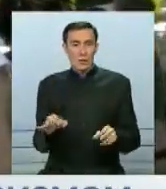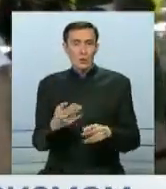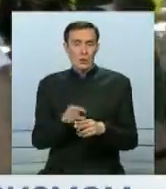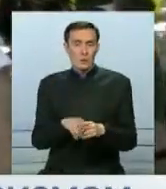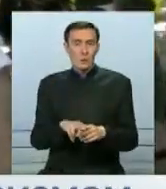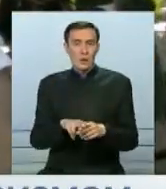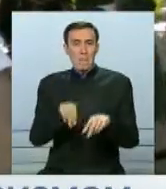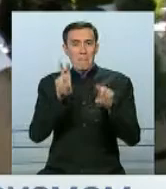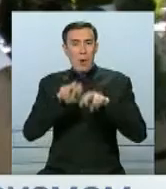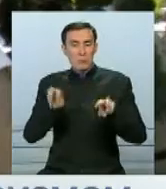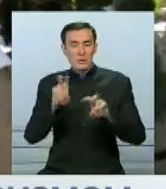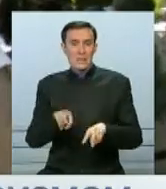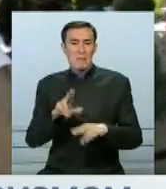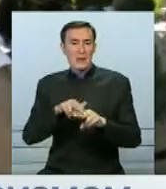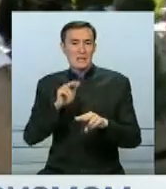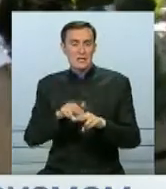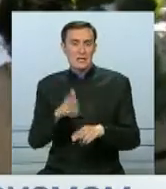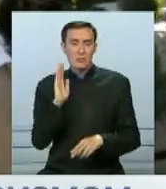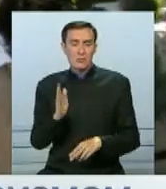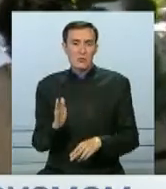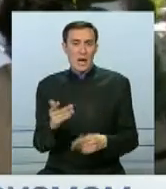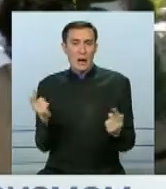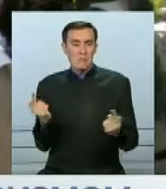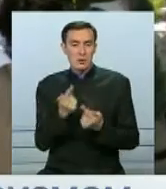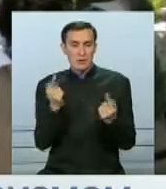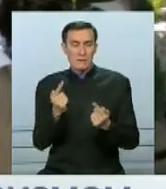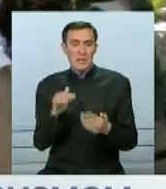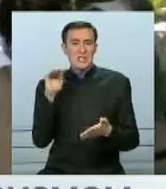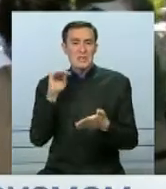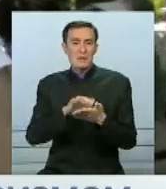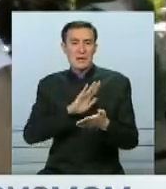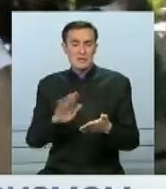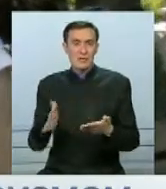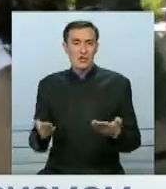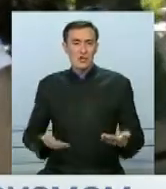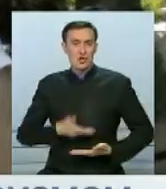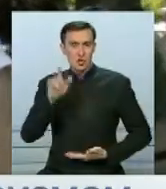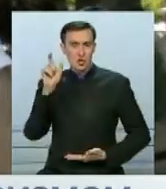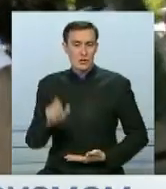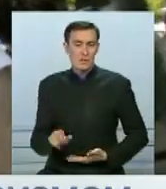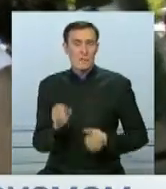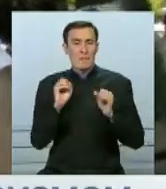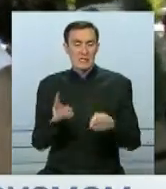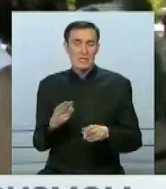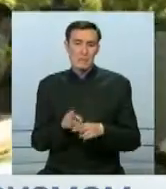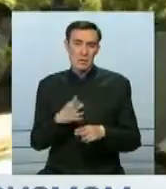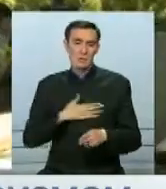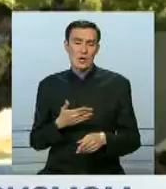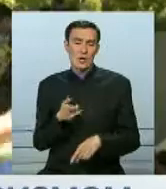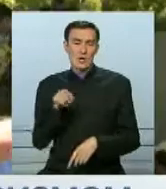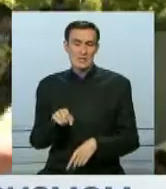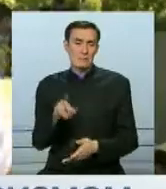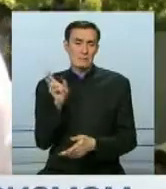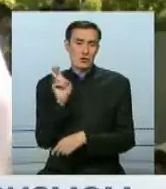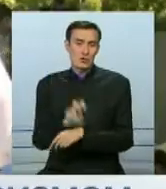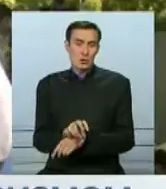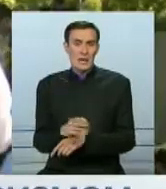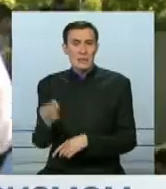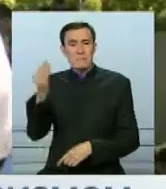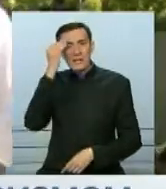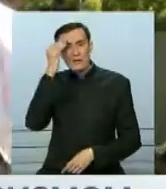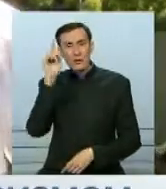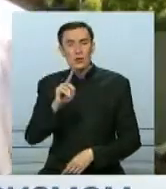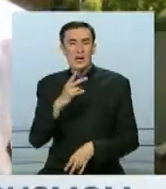обыски полицейских станут обычным делом. Неприкосновенность частной жизни в опасности, поэтому я здесь. Они